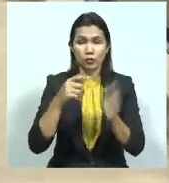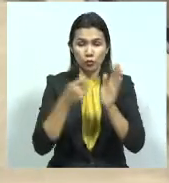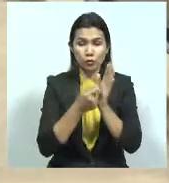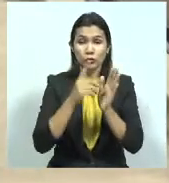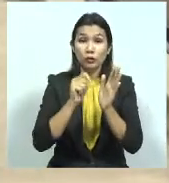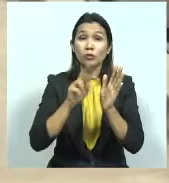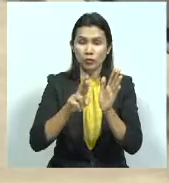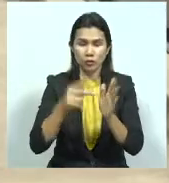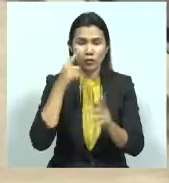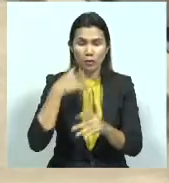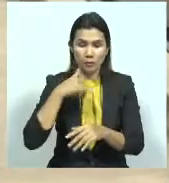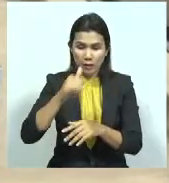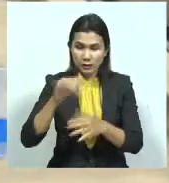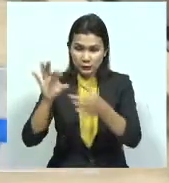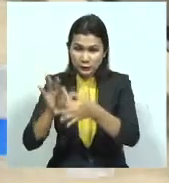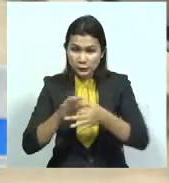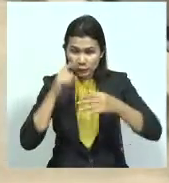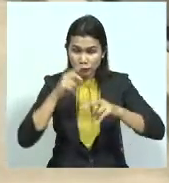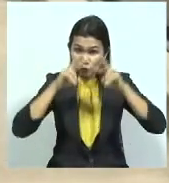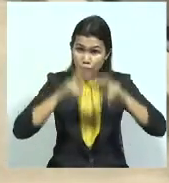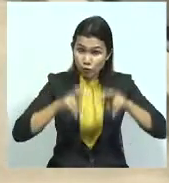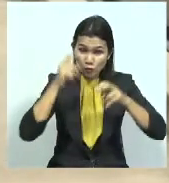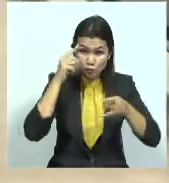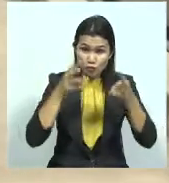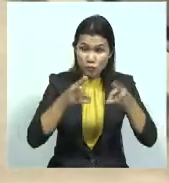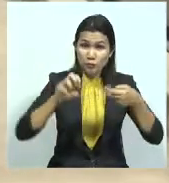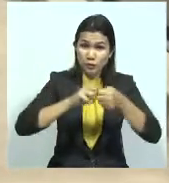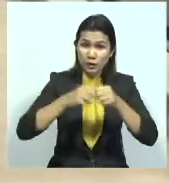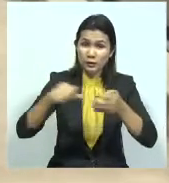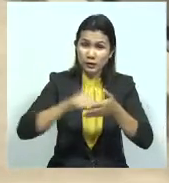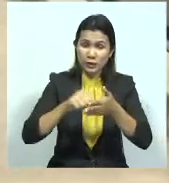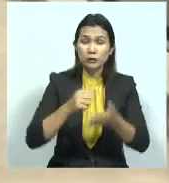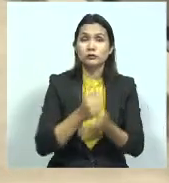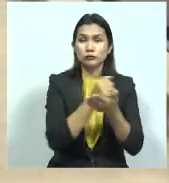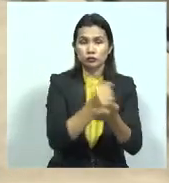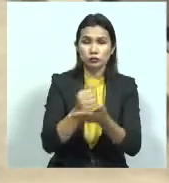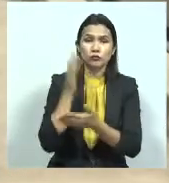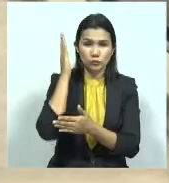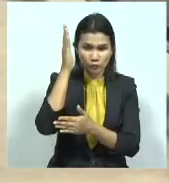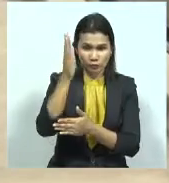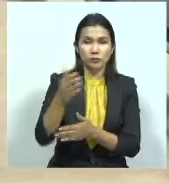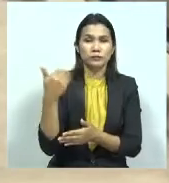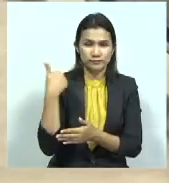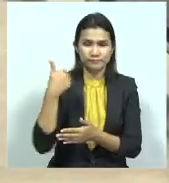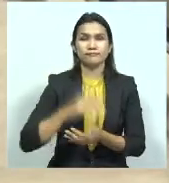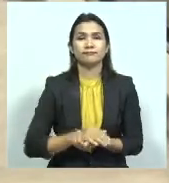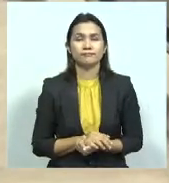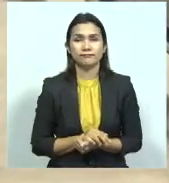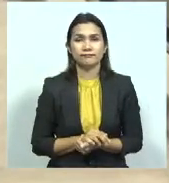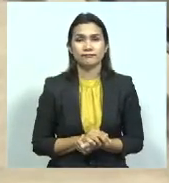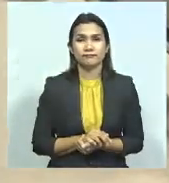ริกิติ์เพื่อที่จะนำมาวิเคราะห์หาแนวทางการแก้ไขและช่วยเหลือเกษตรกรต่อไปค่ะคุณสุปนันท์คุณกรองแก้วคะ